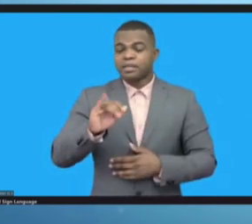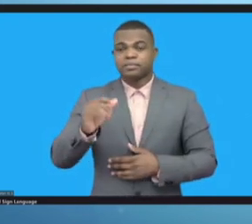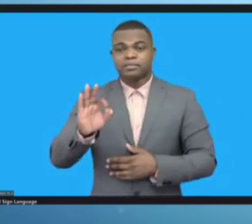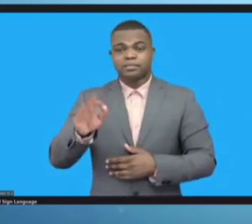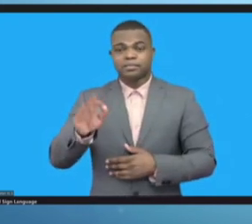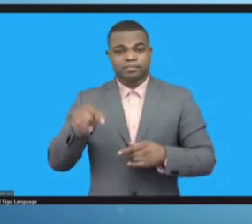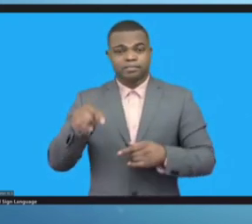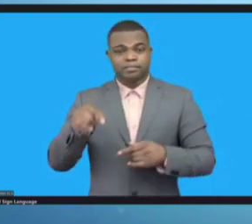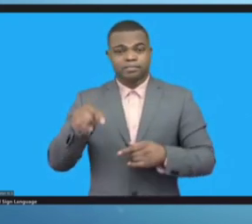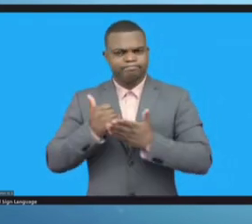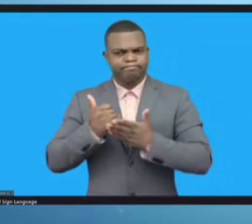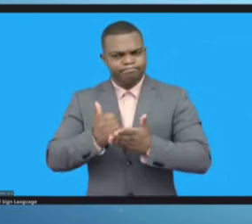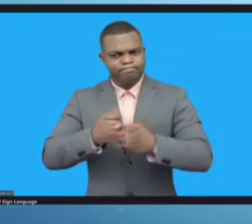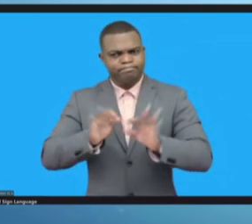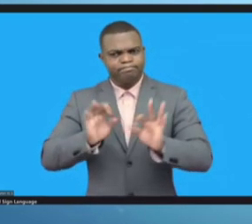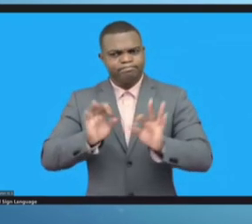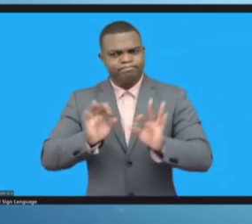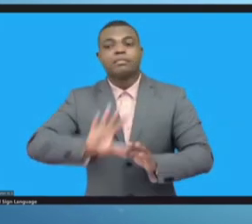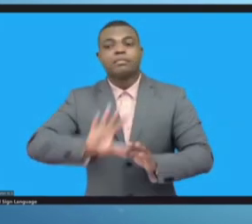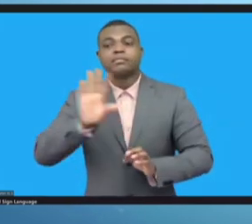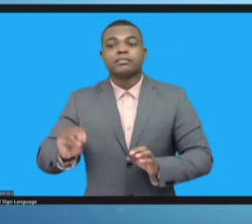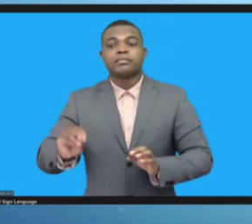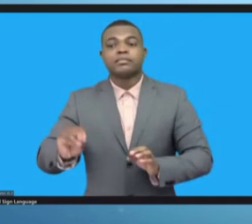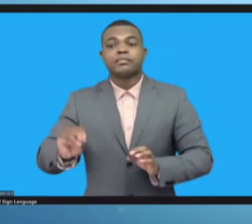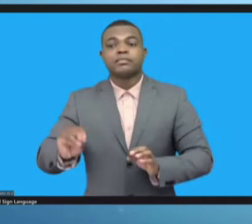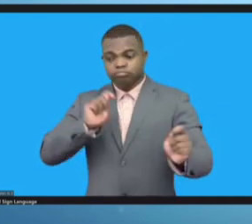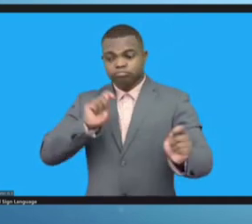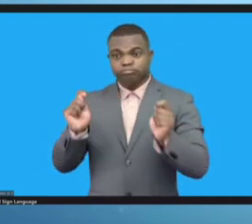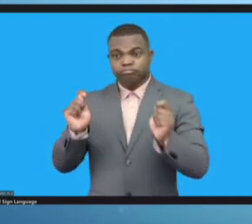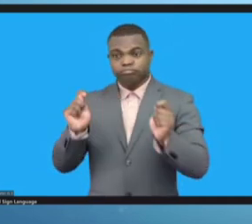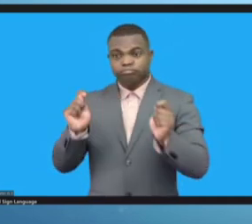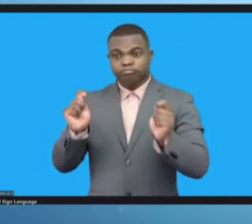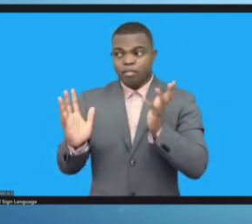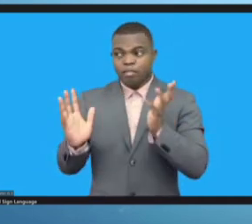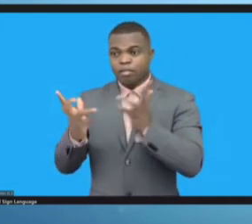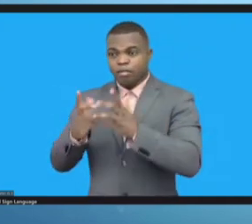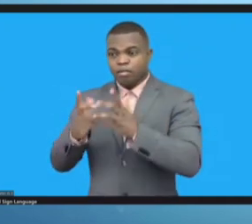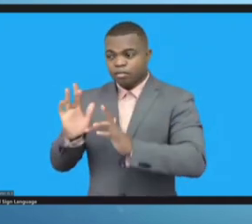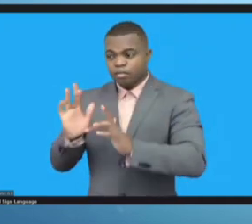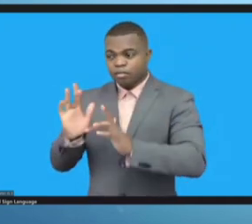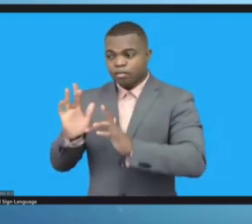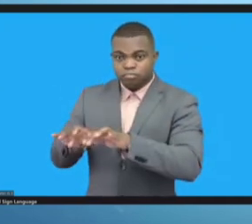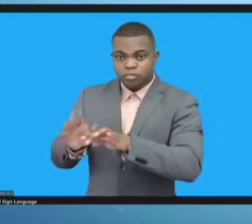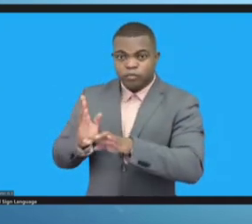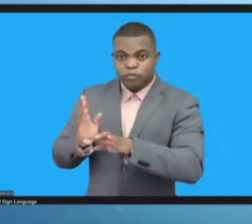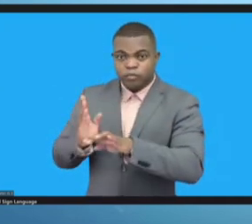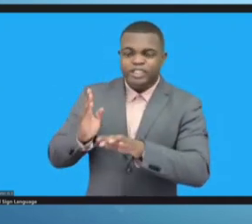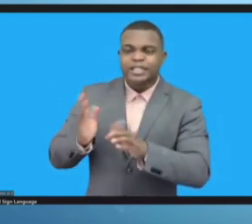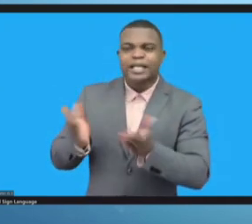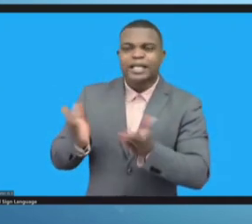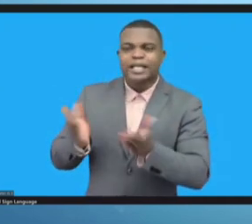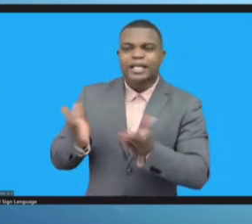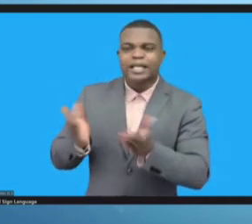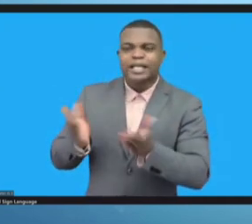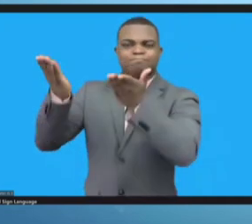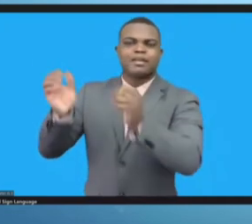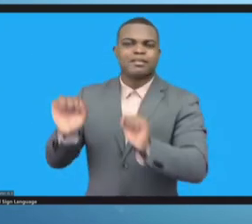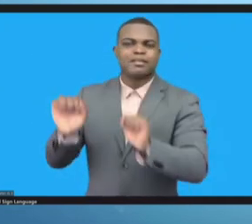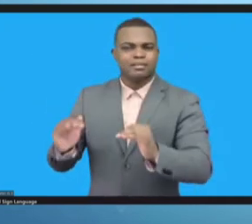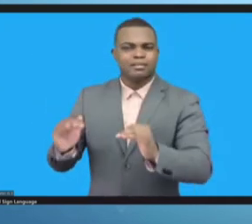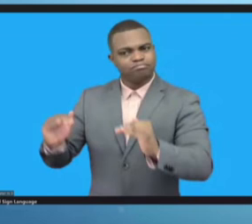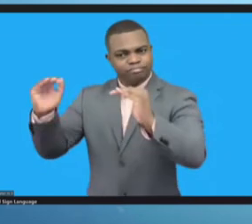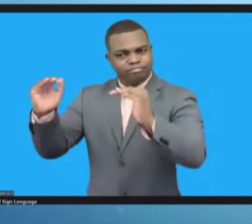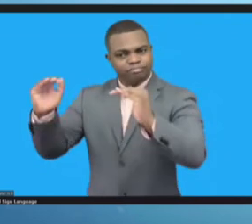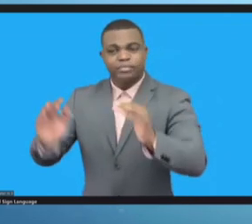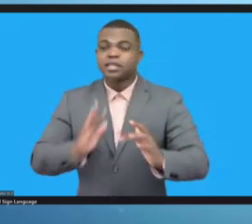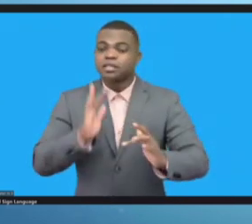J'espère sincèrement que le forum va aider à accélérer la transition africaine vers un avenir numérique. L'Internet